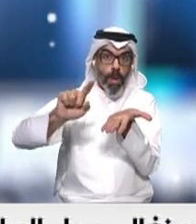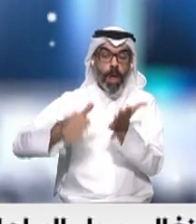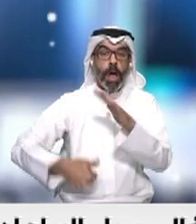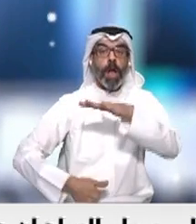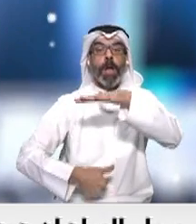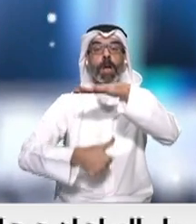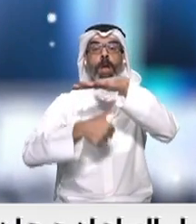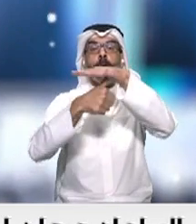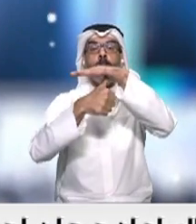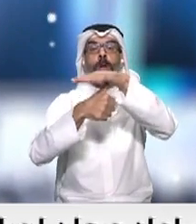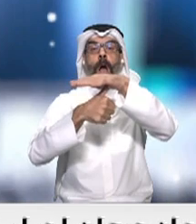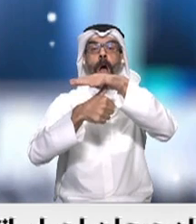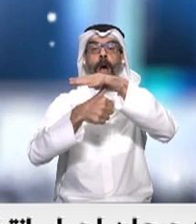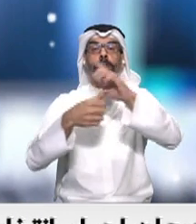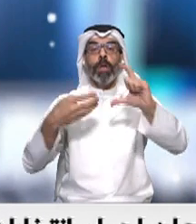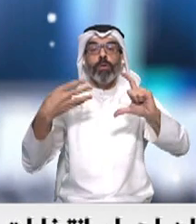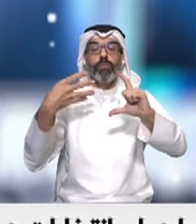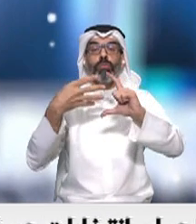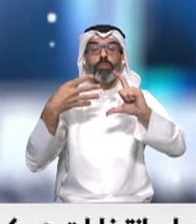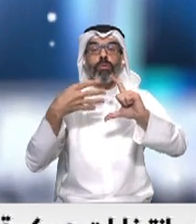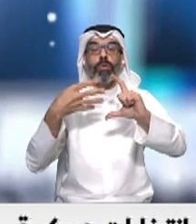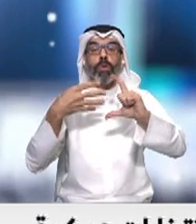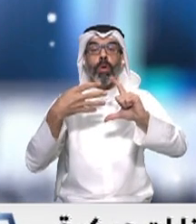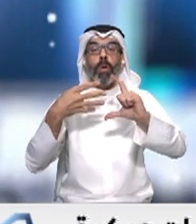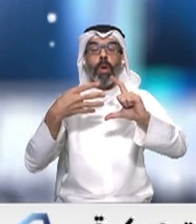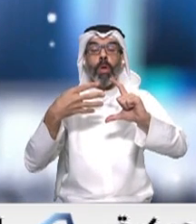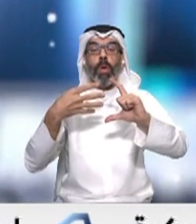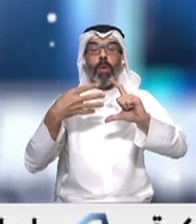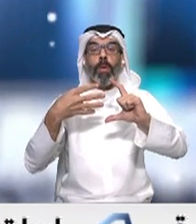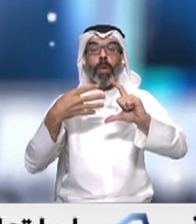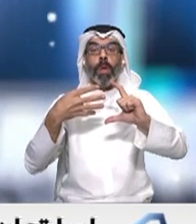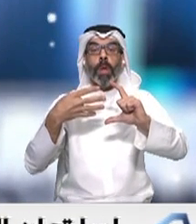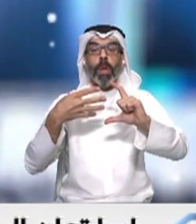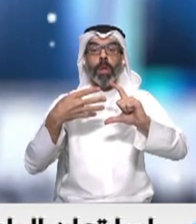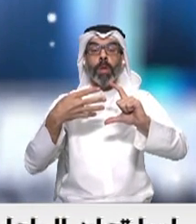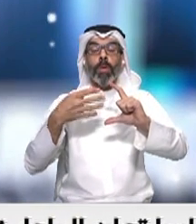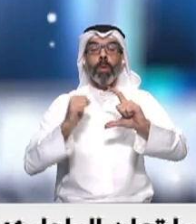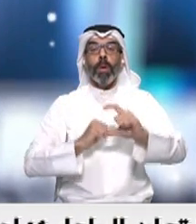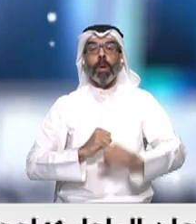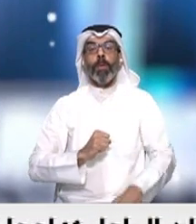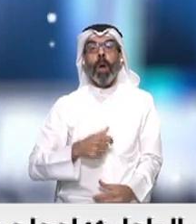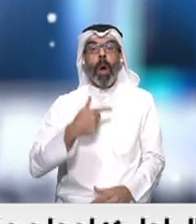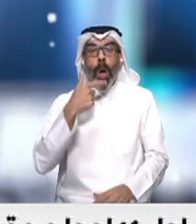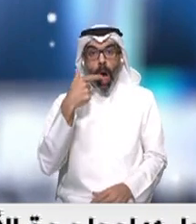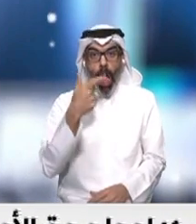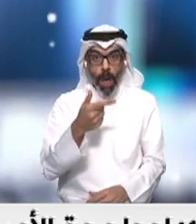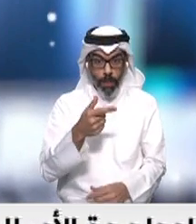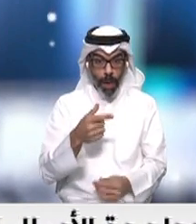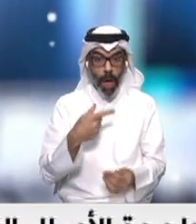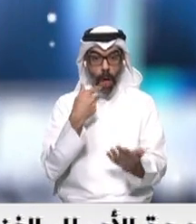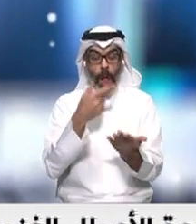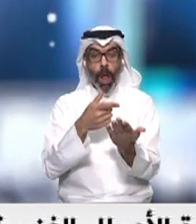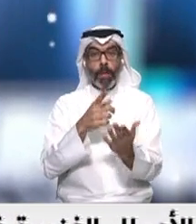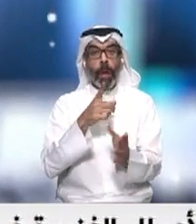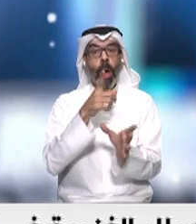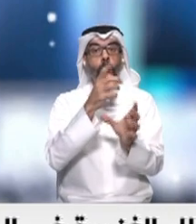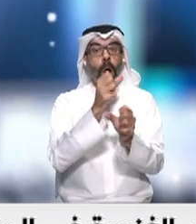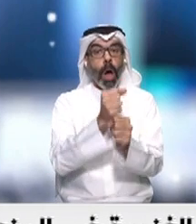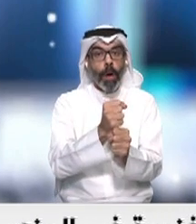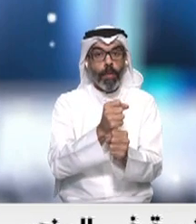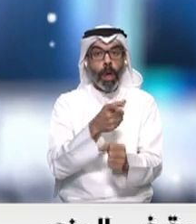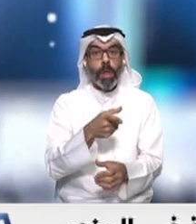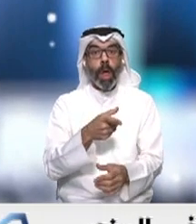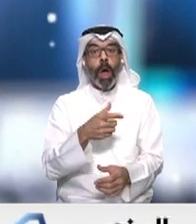فخامه الرئيس عثمان غزالي رئيس جمهوريه القمر المتحده الشقيقه اعرب فيها سموه حفظه